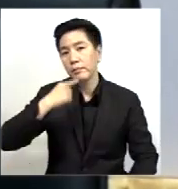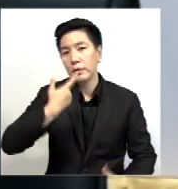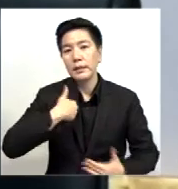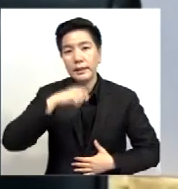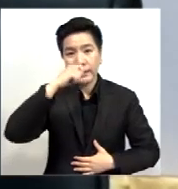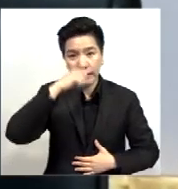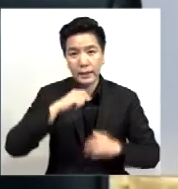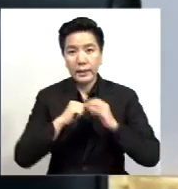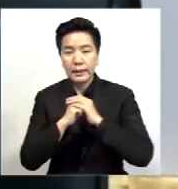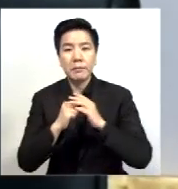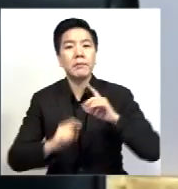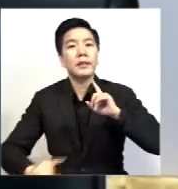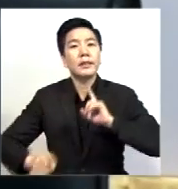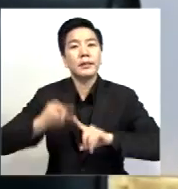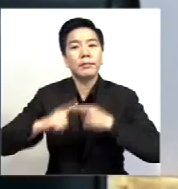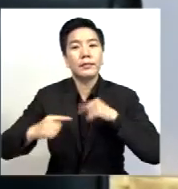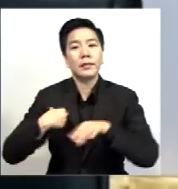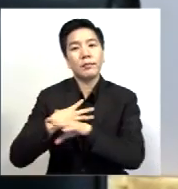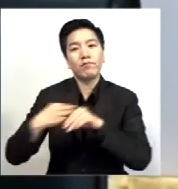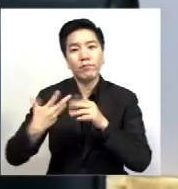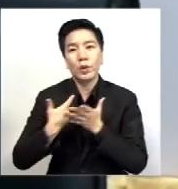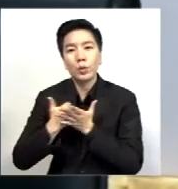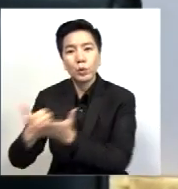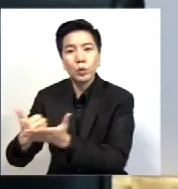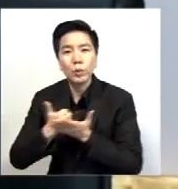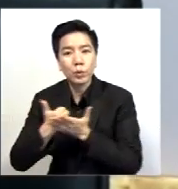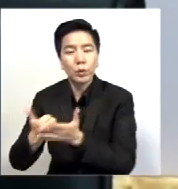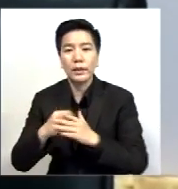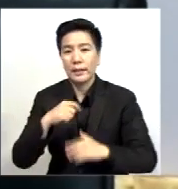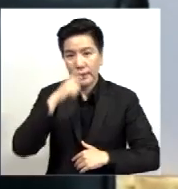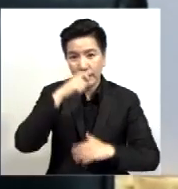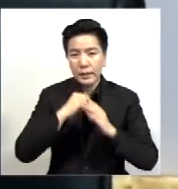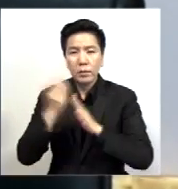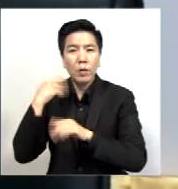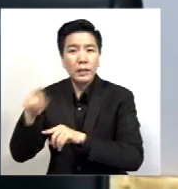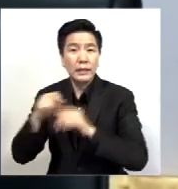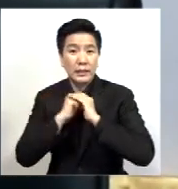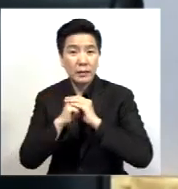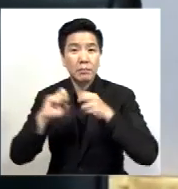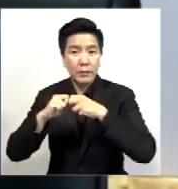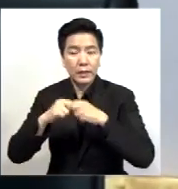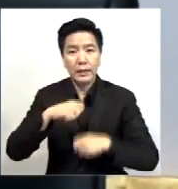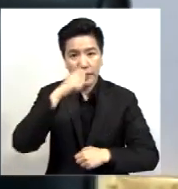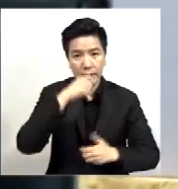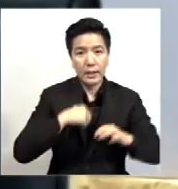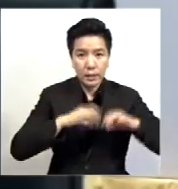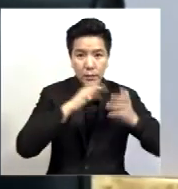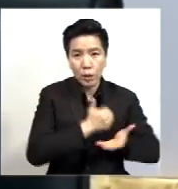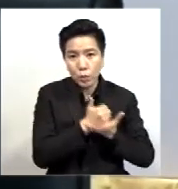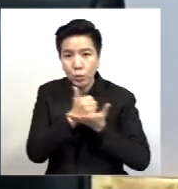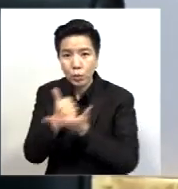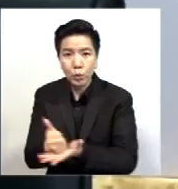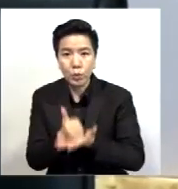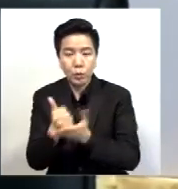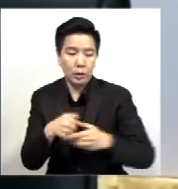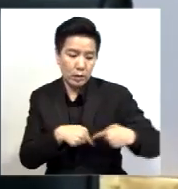กับจีนเนี่ยถือว่าเป็นมิตรประเทศที่มีการช่วยเหลือเกื้อกูลกันมาอย่างต่อเนื่องช่วงที่จีนมีปัญหาก็ได้รับความช่วยเหลือจากรัฐบาลไทยรวม